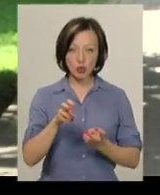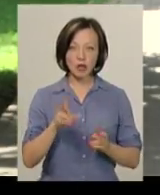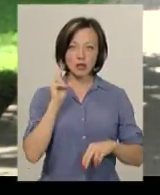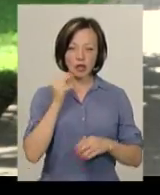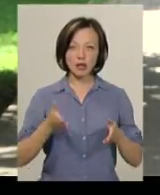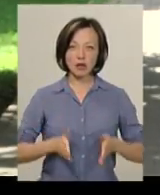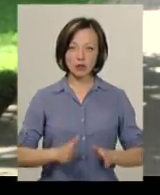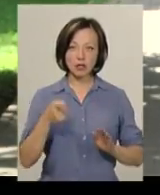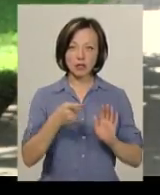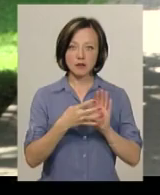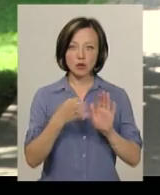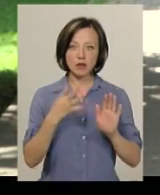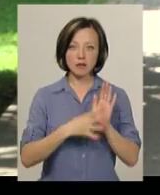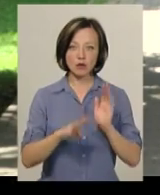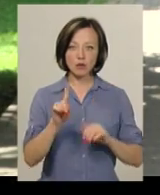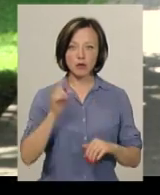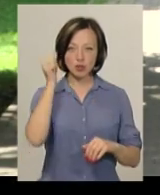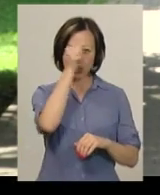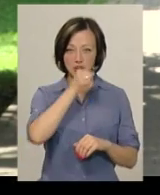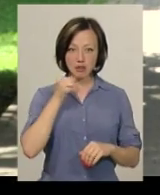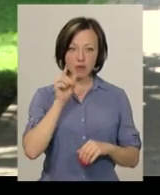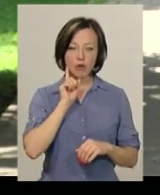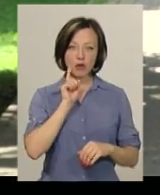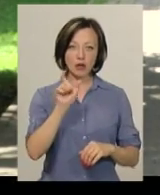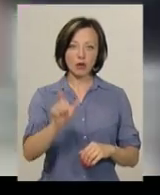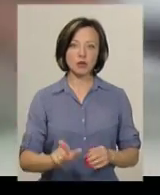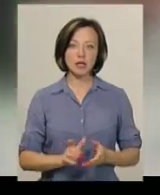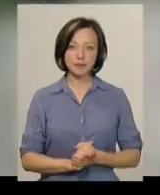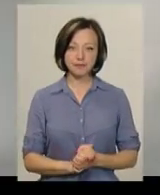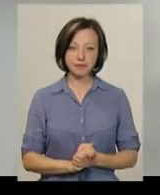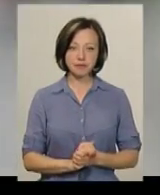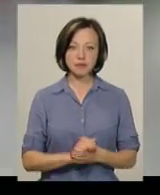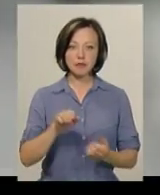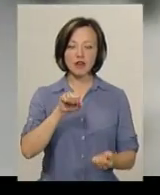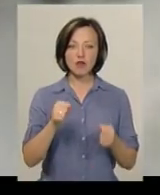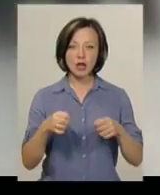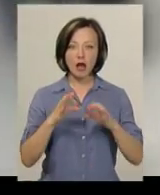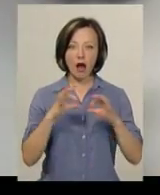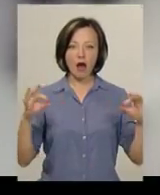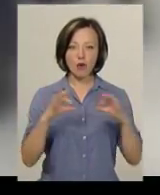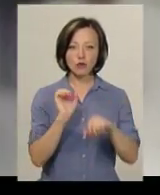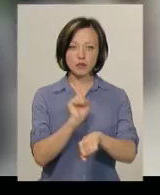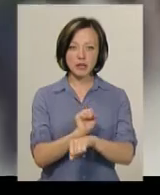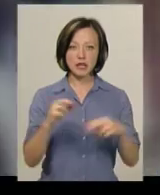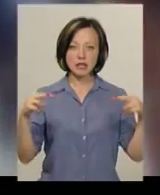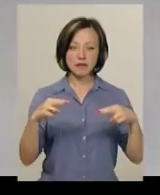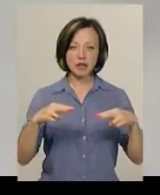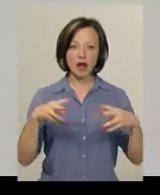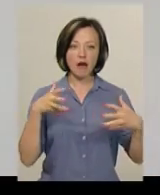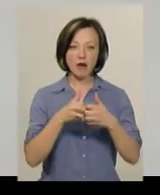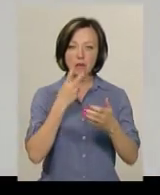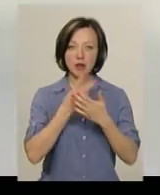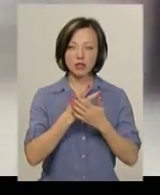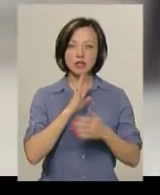Дата народження – це 1991 рік. Доволі молода людина. Водія Audi зупинили свідки аварії. Як все відбувалося,